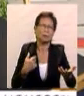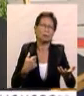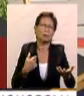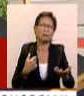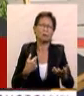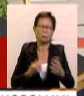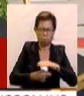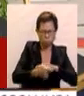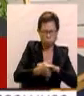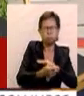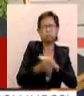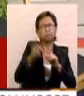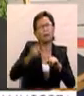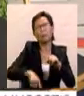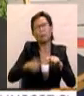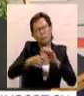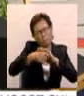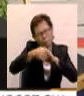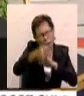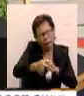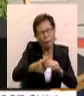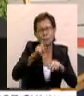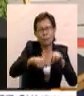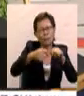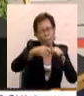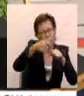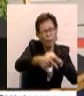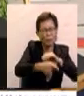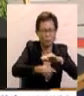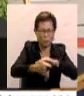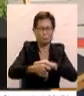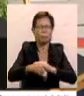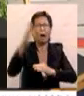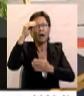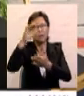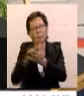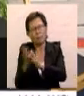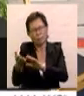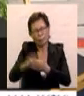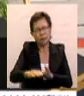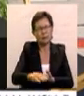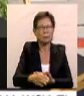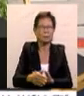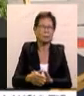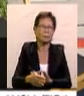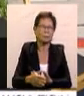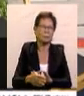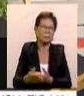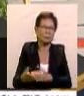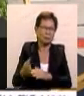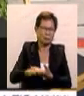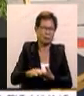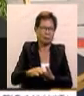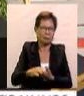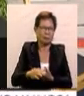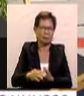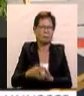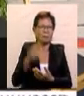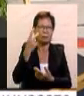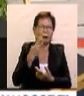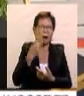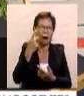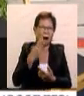rumah sewa kan. Saya suami pun dah meninggal. Anak pun sekolah PKI. Lagi tambah lagi jaga kakak